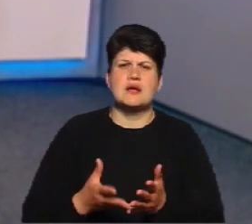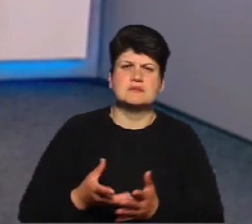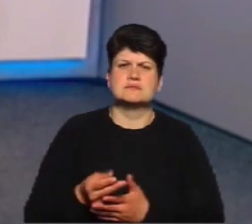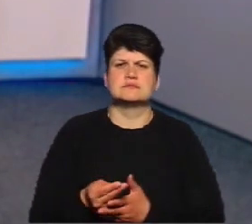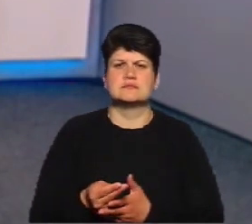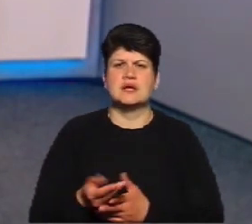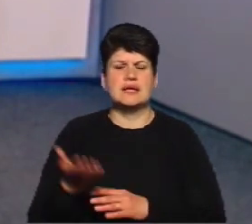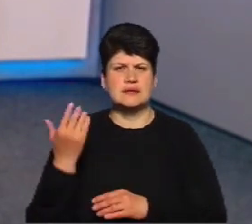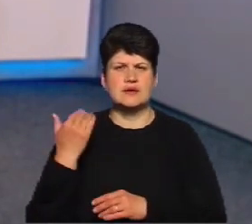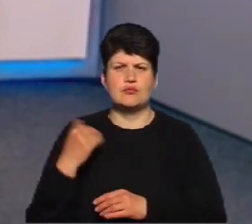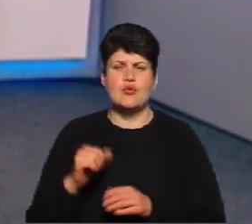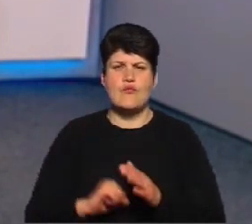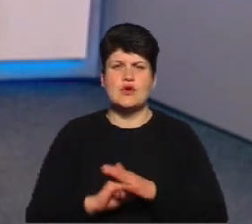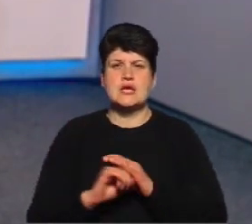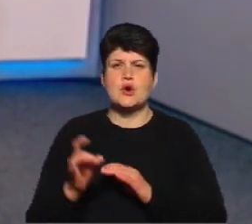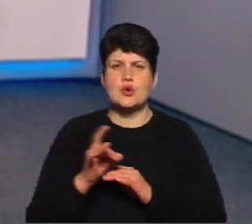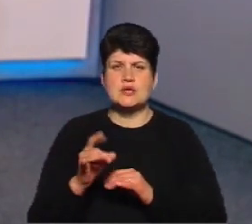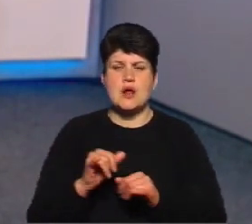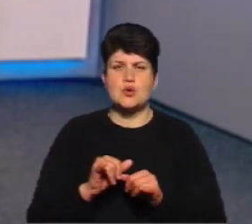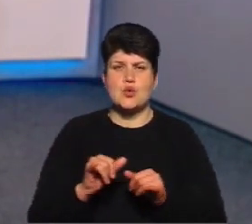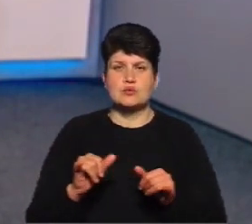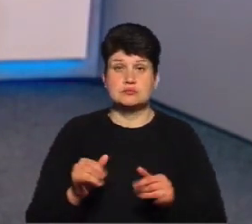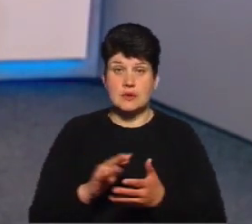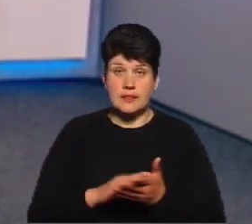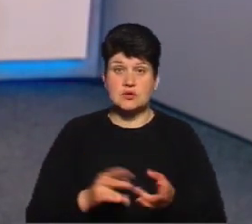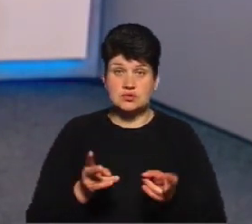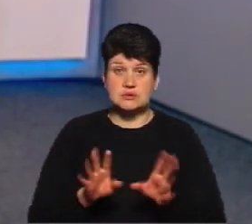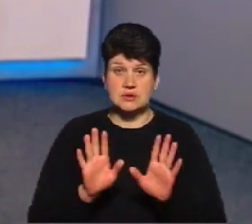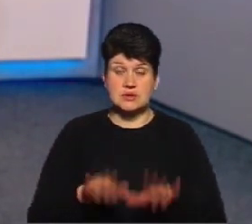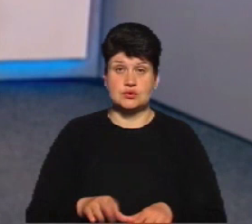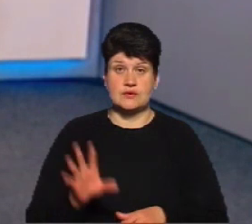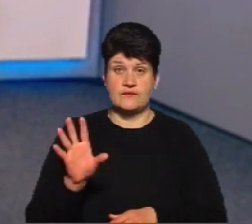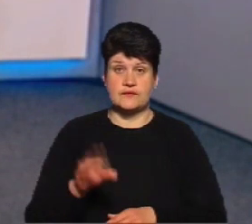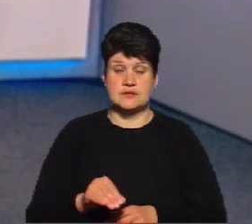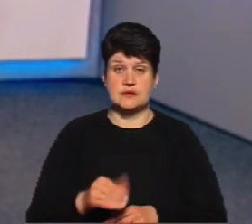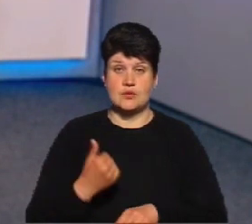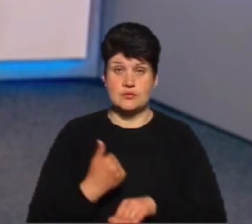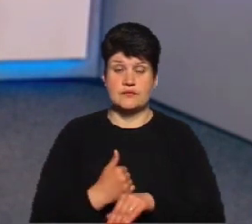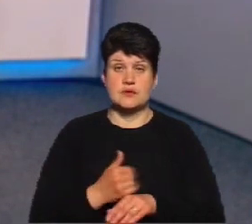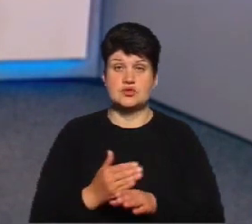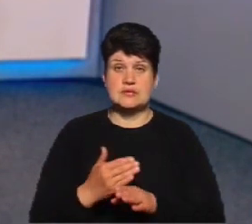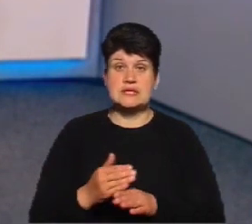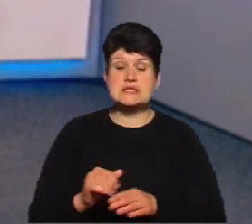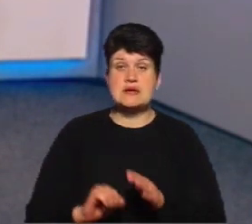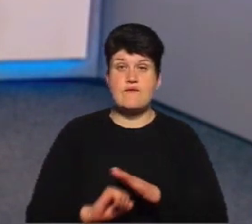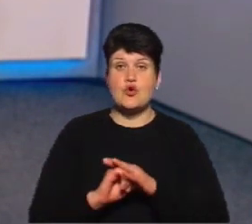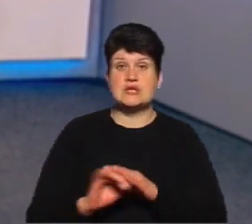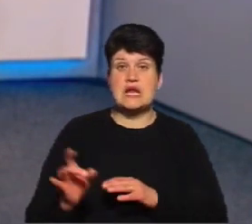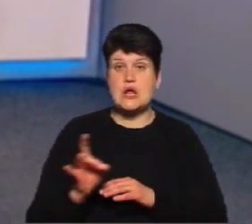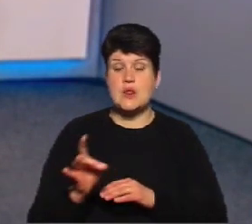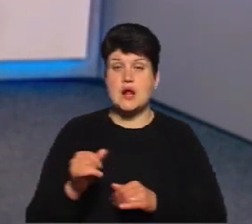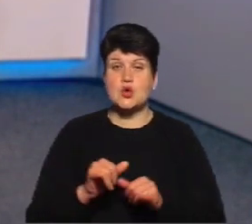фонді регіонального розвитку? Ну, так і далі залишилося все. Основна маса – це фонд регіонального розвитку. А там